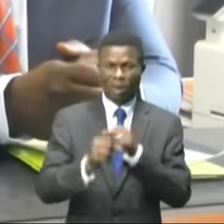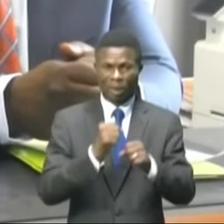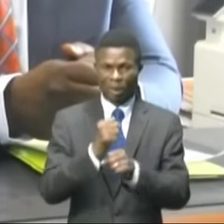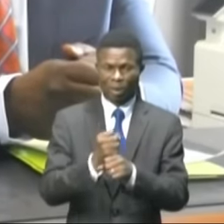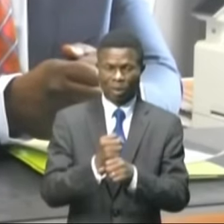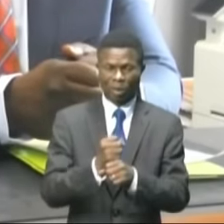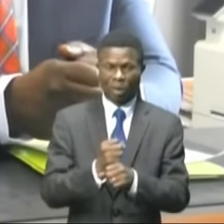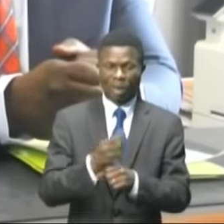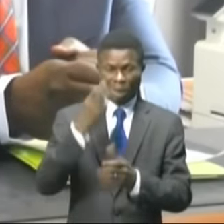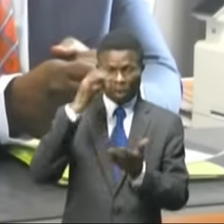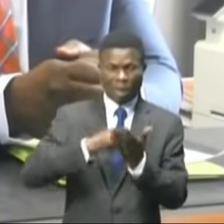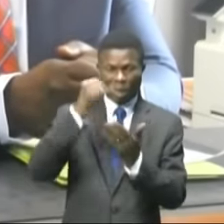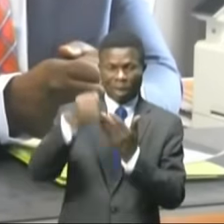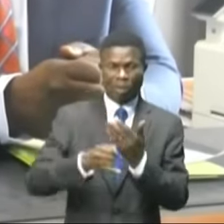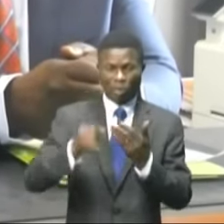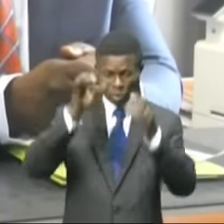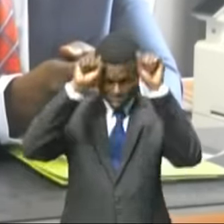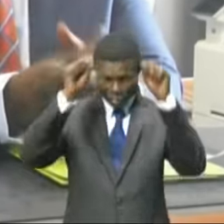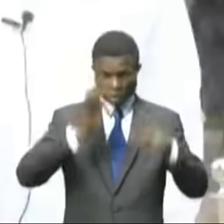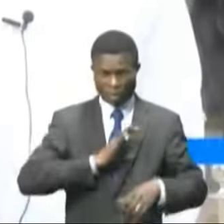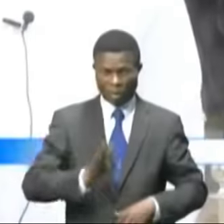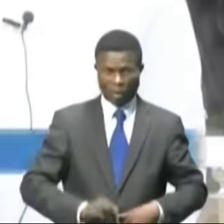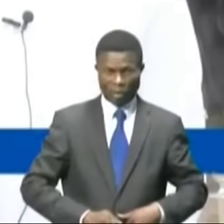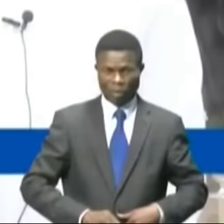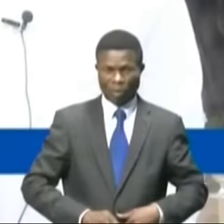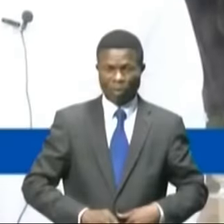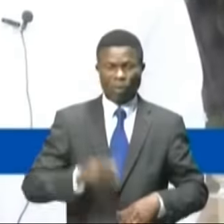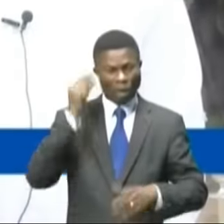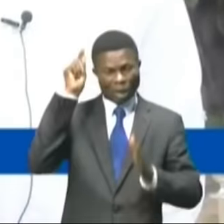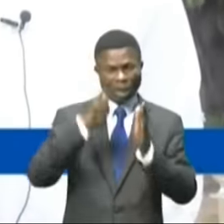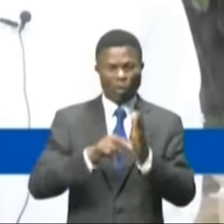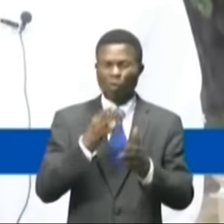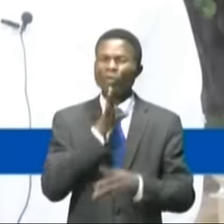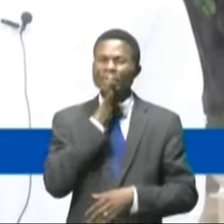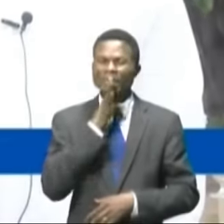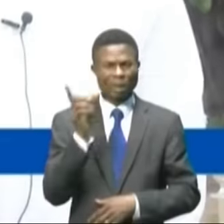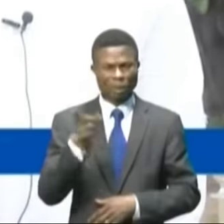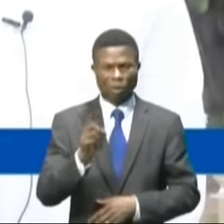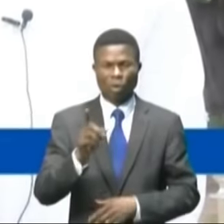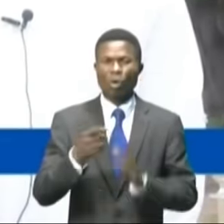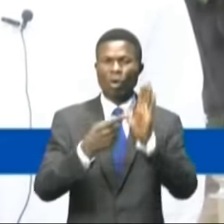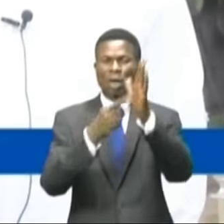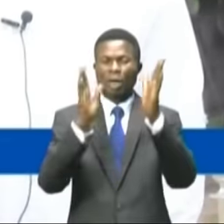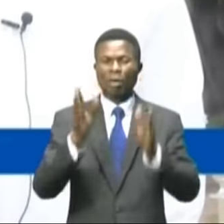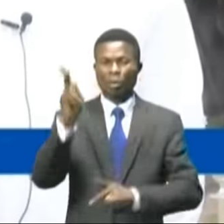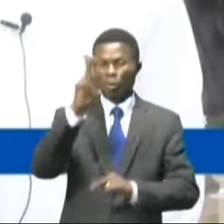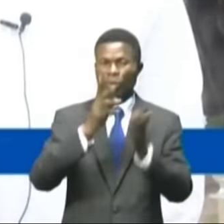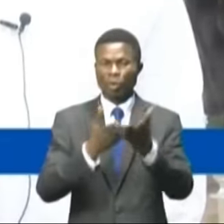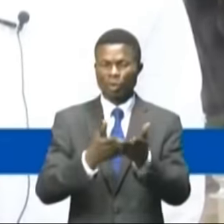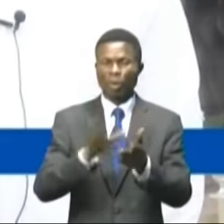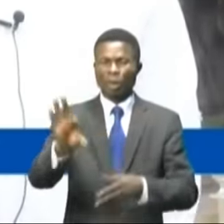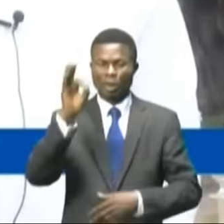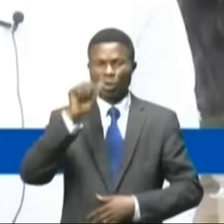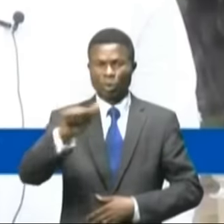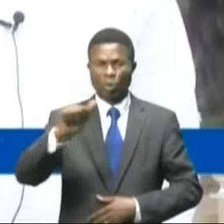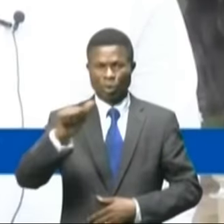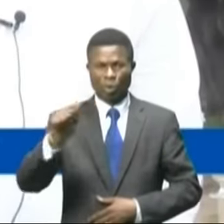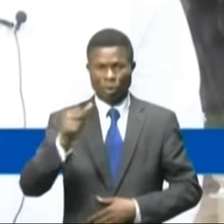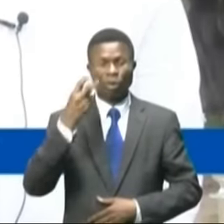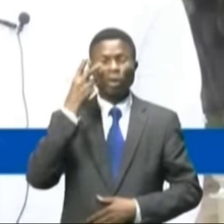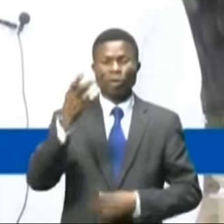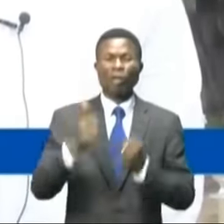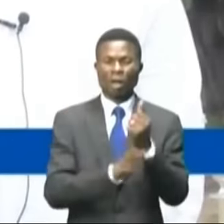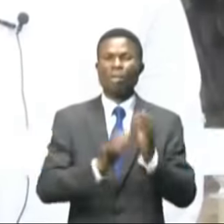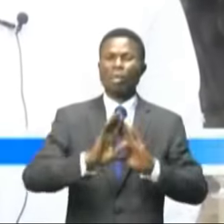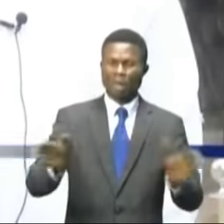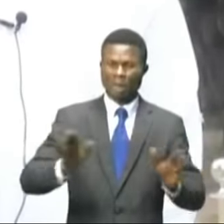serment du chef de l'État, qu'on n'ait pas un gouvernement. C'est aux représentants du peuple de faire leur choix, de voir la personne qui peut